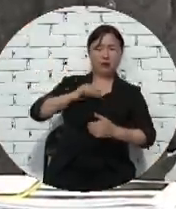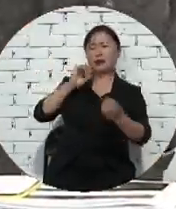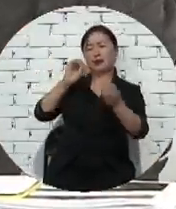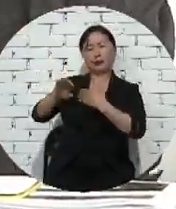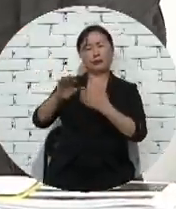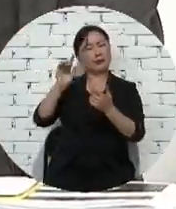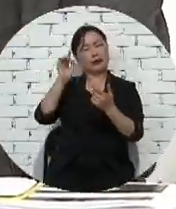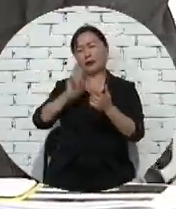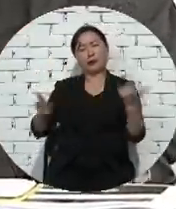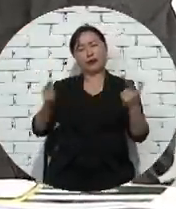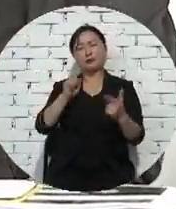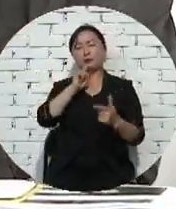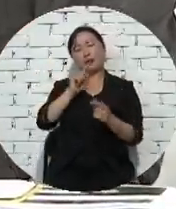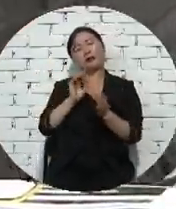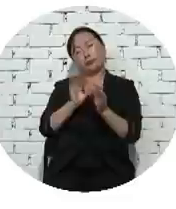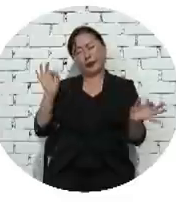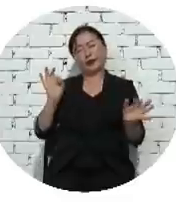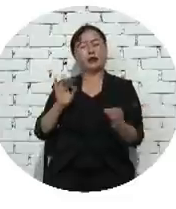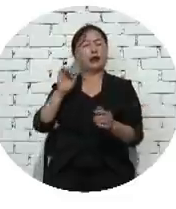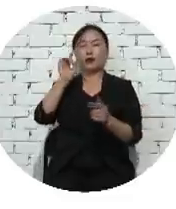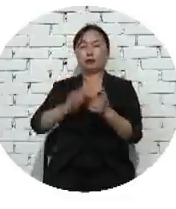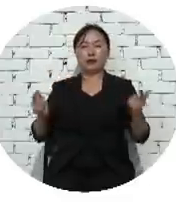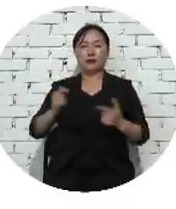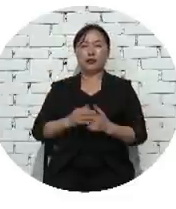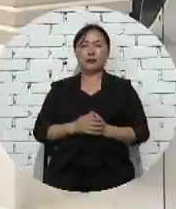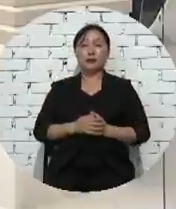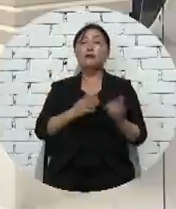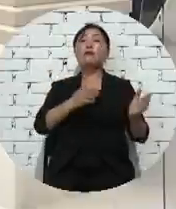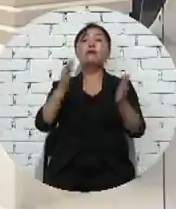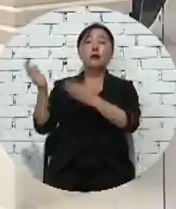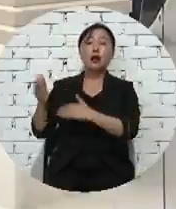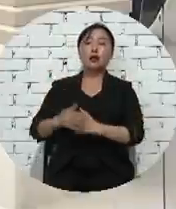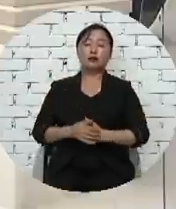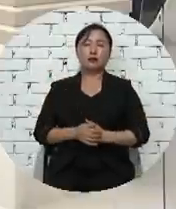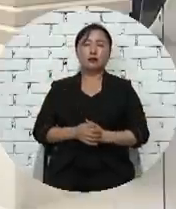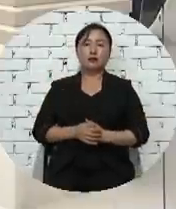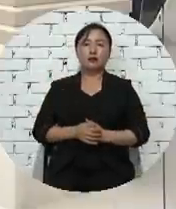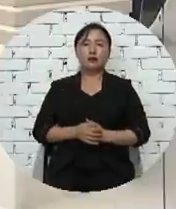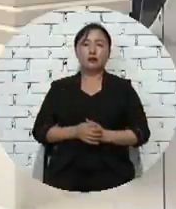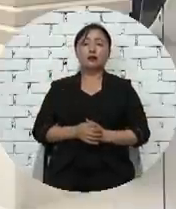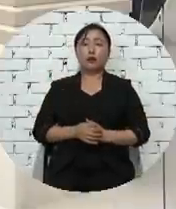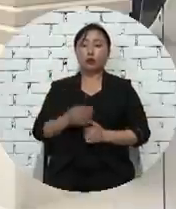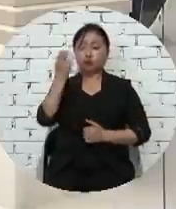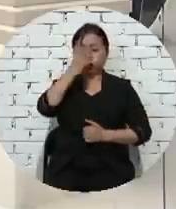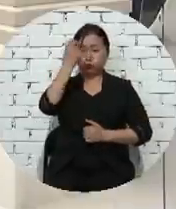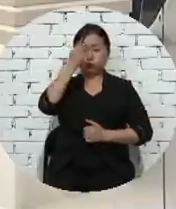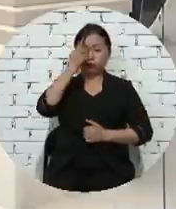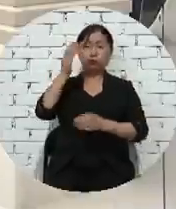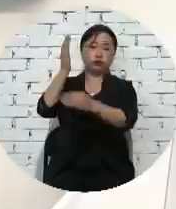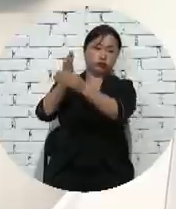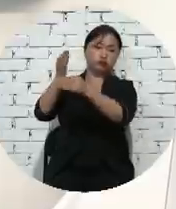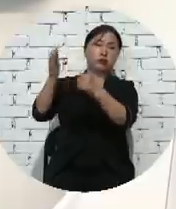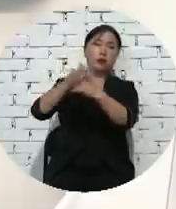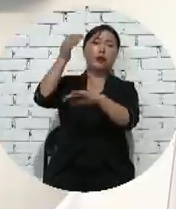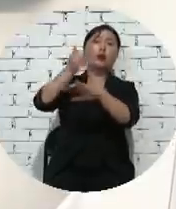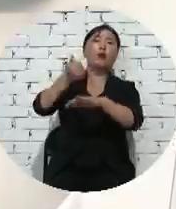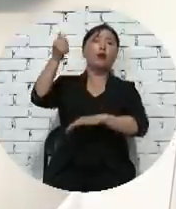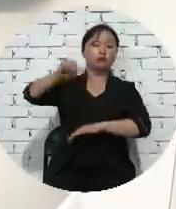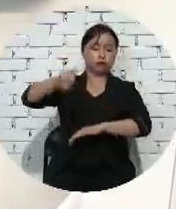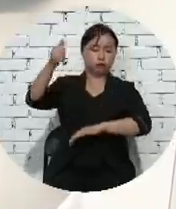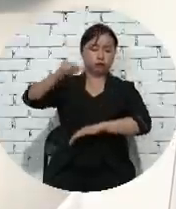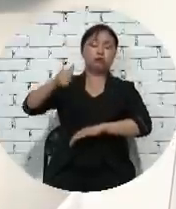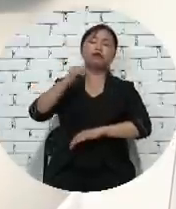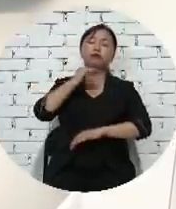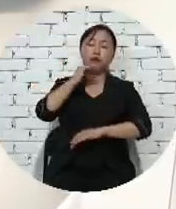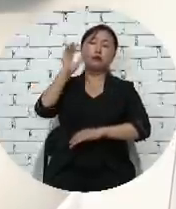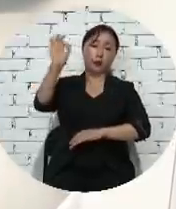거고요. 좋습니다. 네. 그 지금 공수처로 네. 넘어가 있기 때문에 네. 뭐 조만간 공수처에서 조사를 네. 하겠죠. 뭐 조만간 네. 결과가